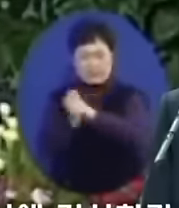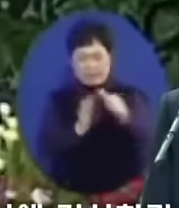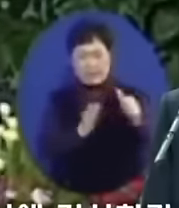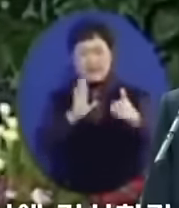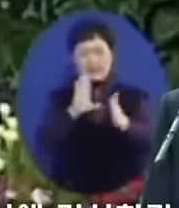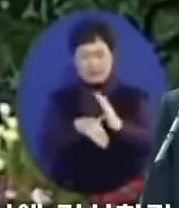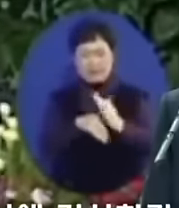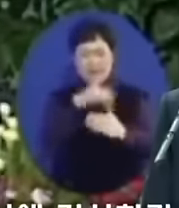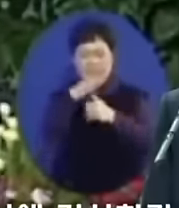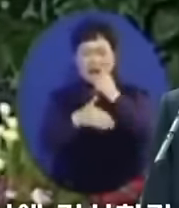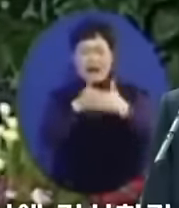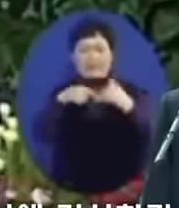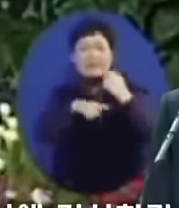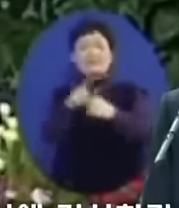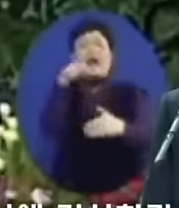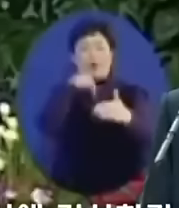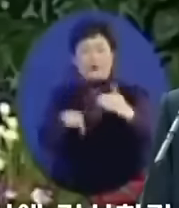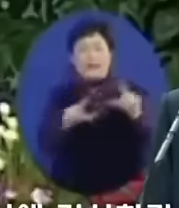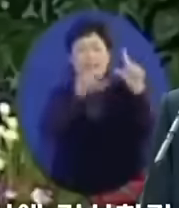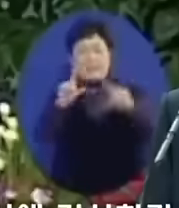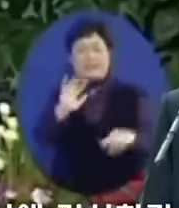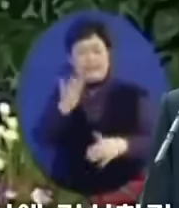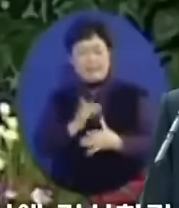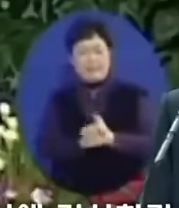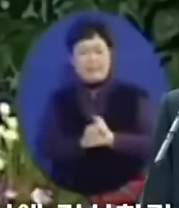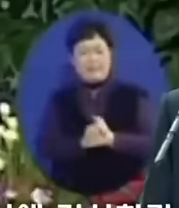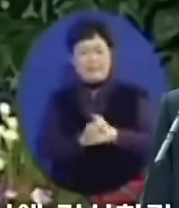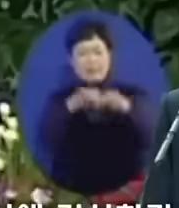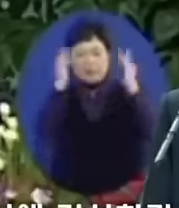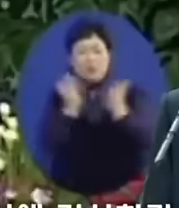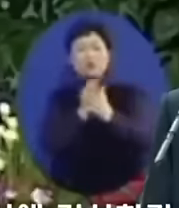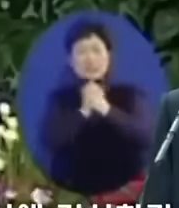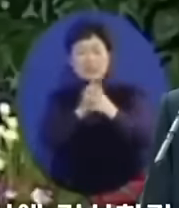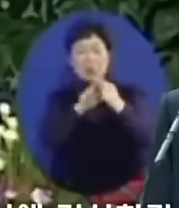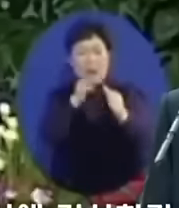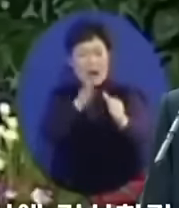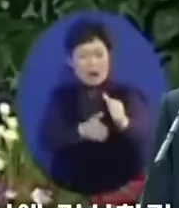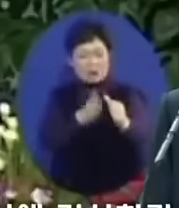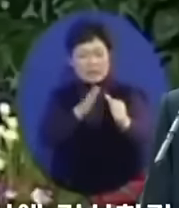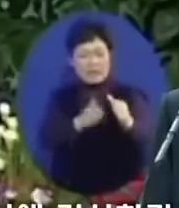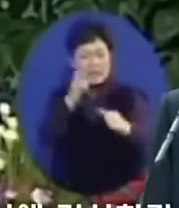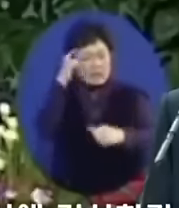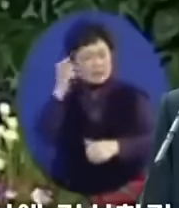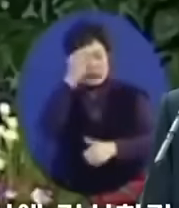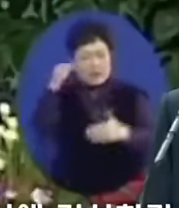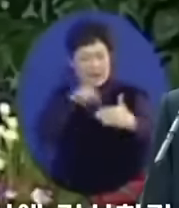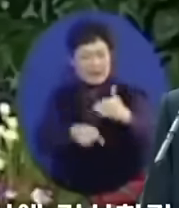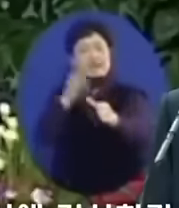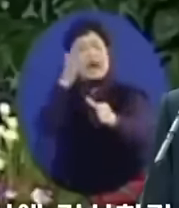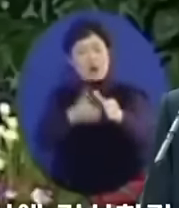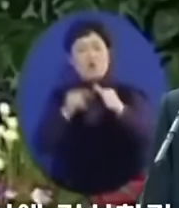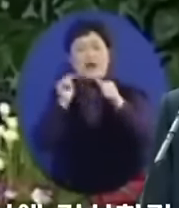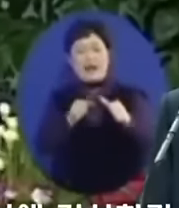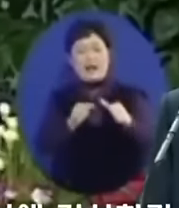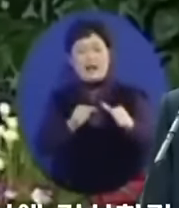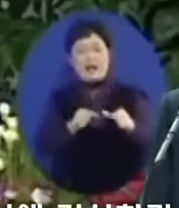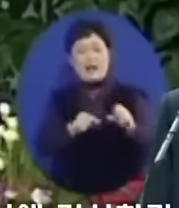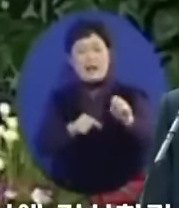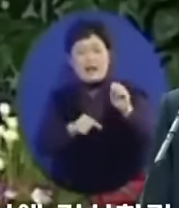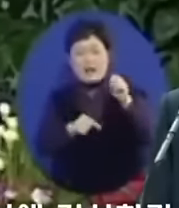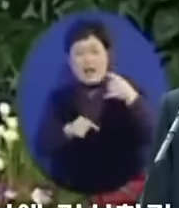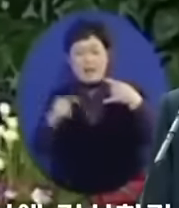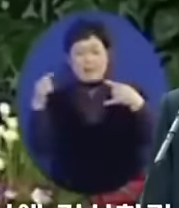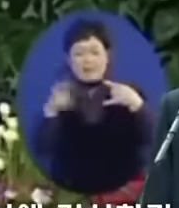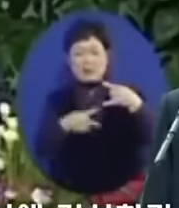우리는 하나님의 뜻 가운데 살게 되는 것입니다. 모든 기도와 간구로 하되 성령 안에서 기도하라고 했었습니다. 에베소 6장